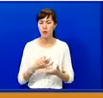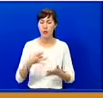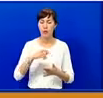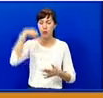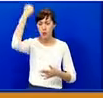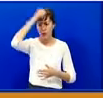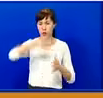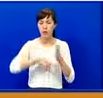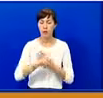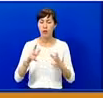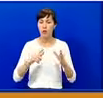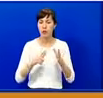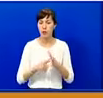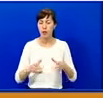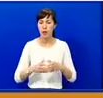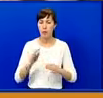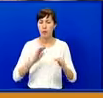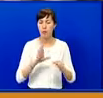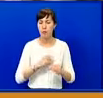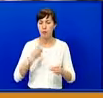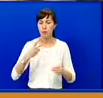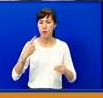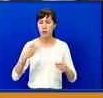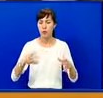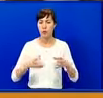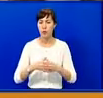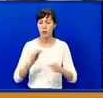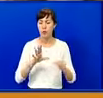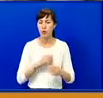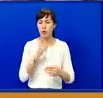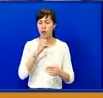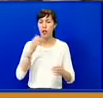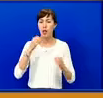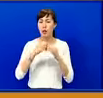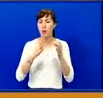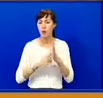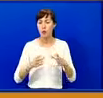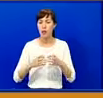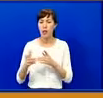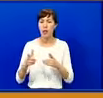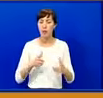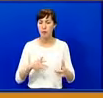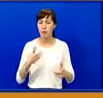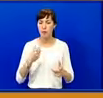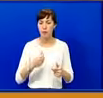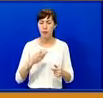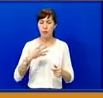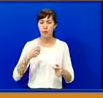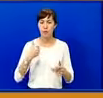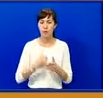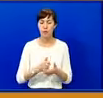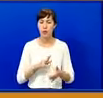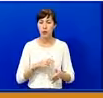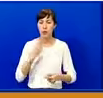7 кооператив құрамыз деген жоспар болған, қазір 21 ұжым жасақталды. Былтыр 19 кооператив құрылған, сөйтіп кооперативтер саны 40-қа жетті.